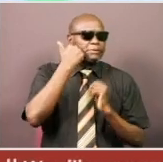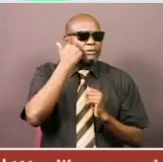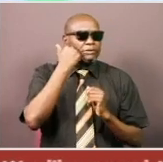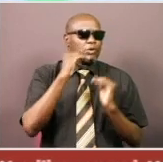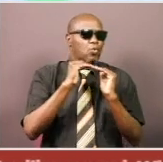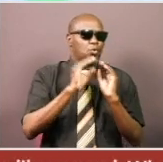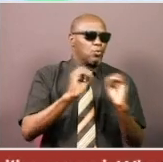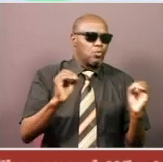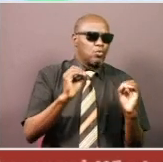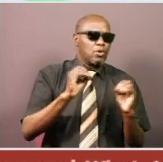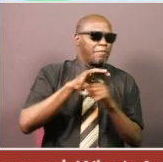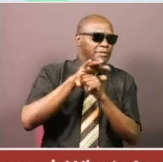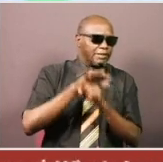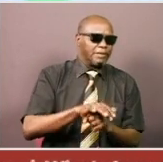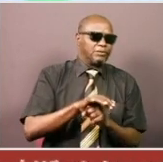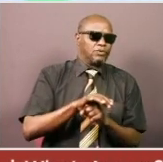inequality, and marginalization